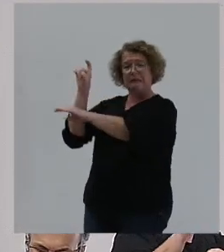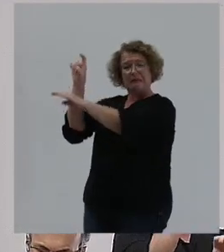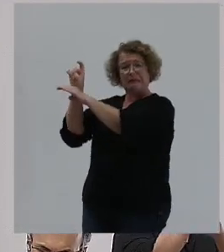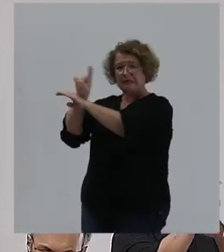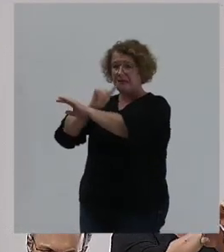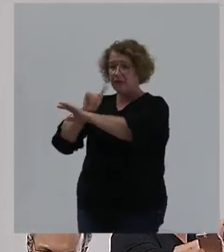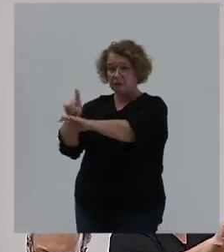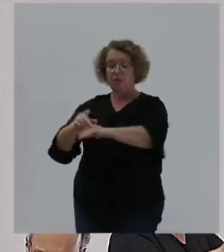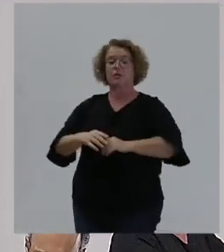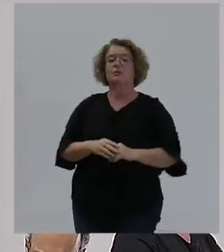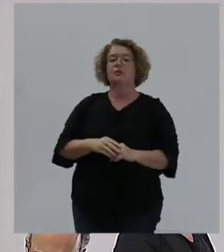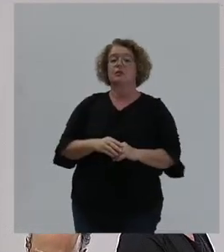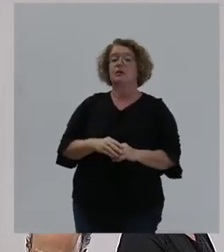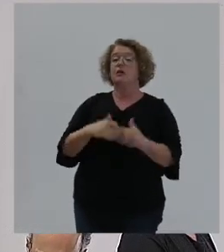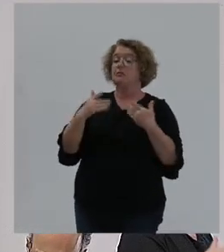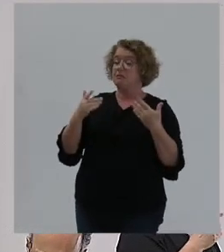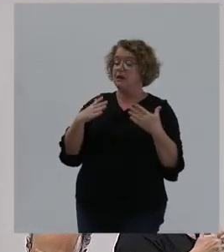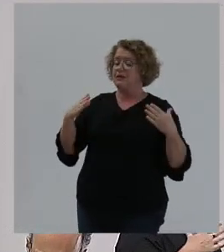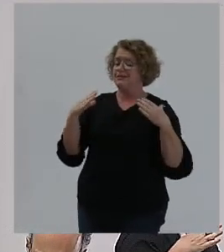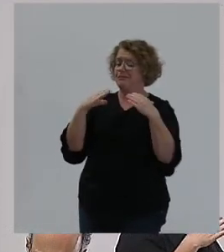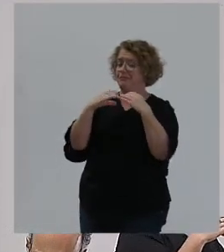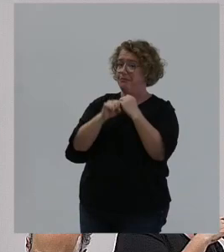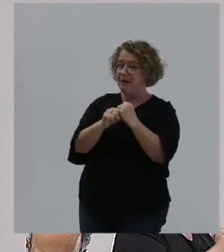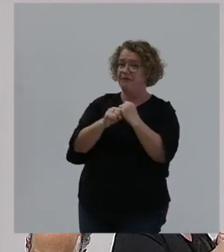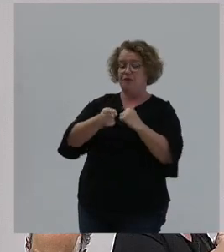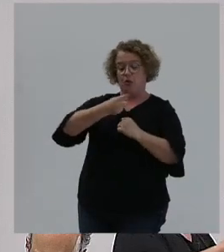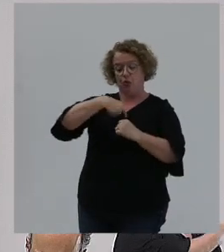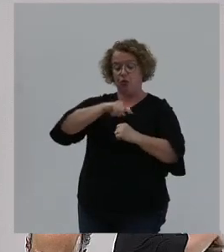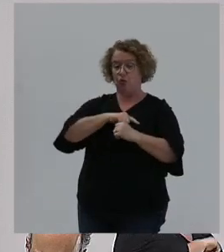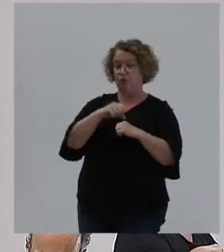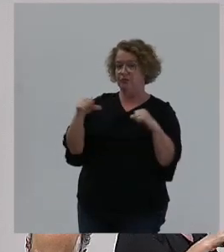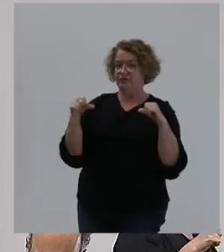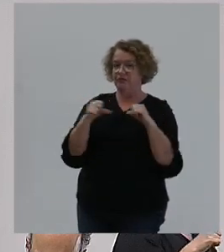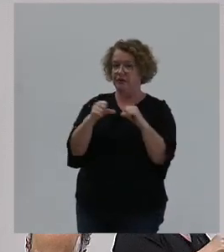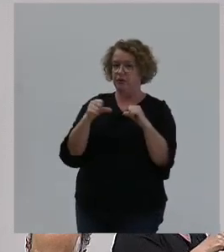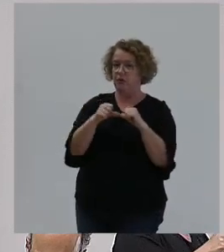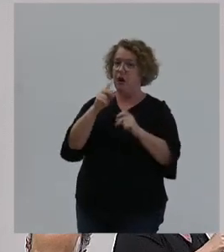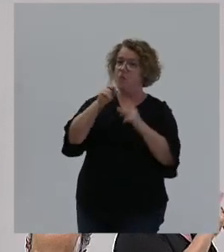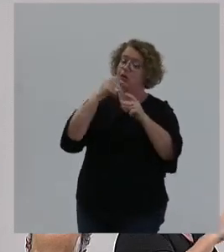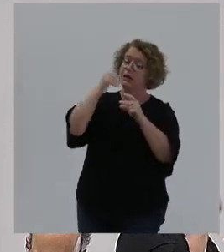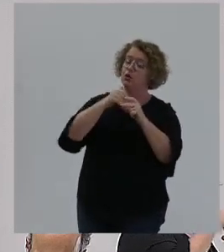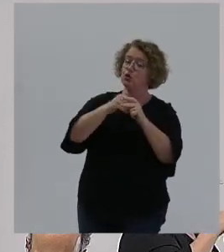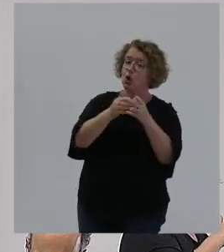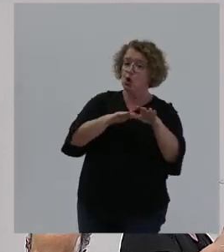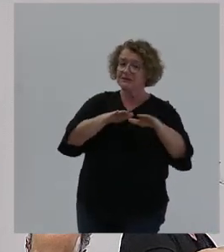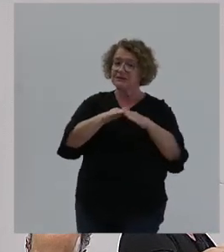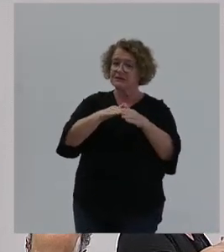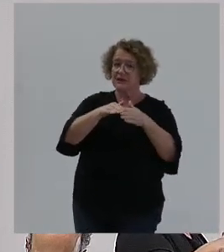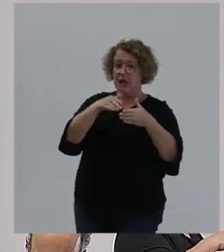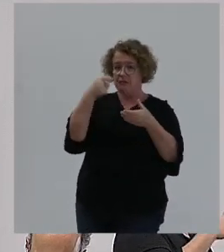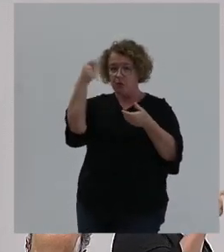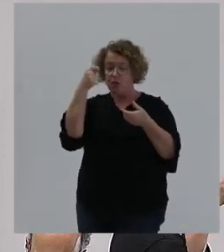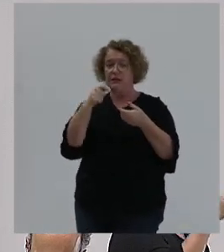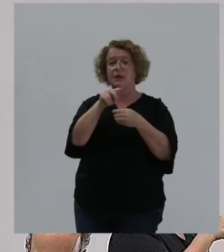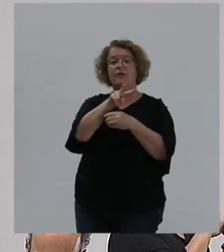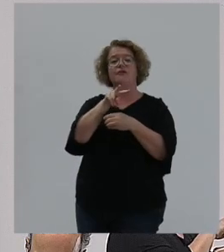plutôt vous tracer en quelques lignes des choses que nous souhaitons peut-être modifier dans un projet VSS.